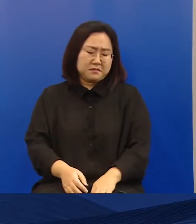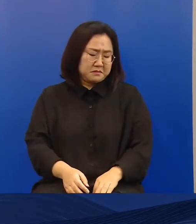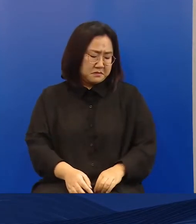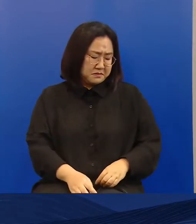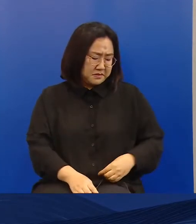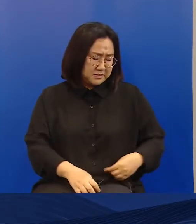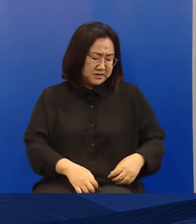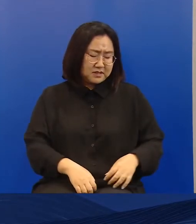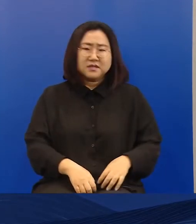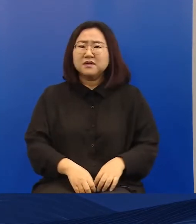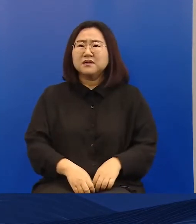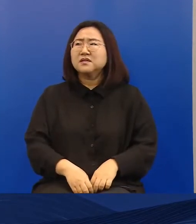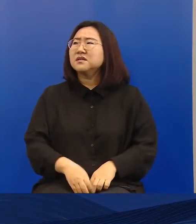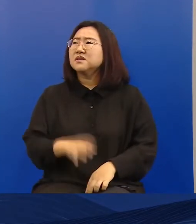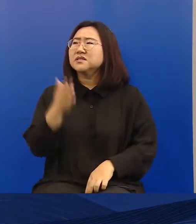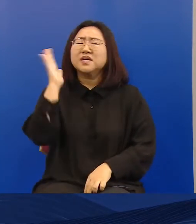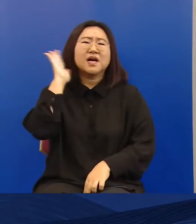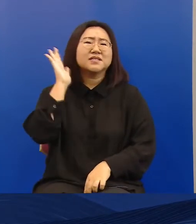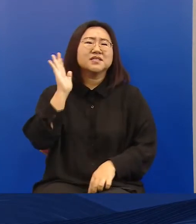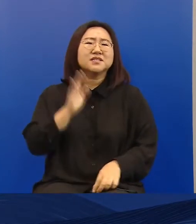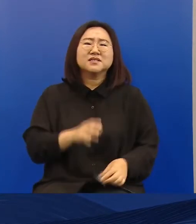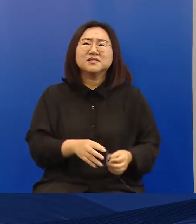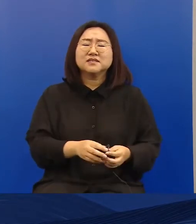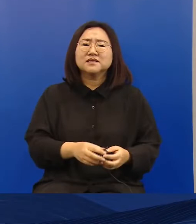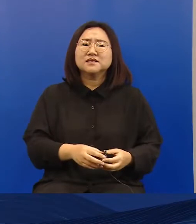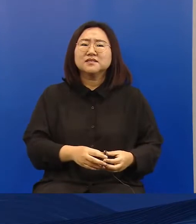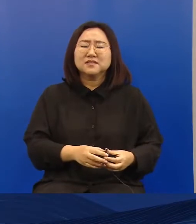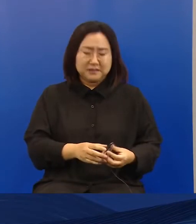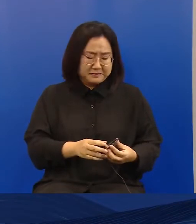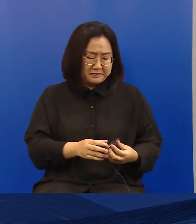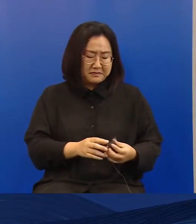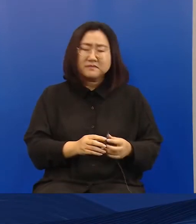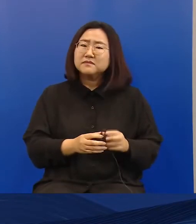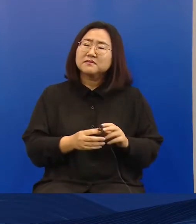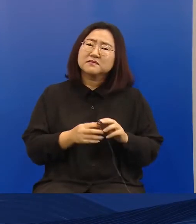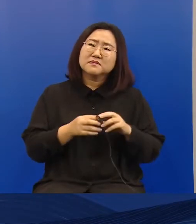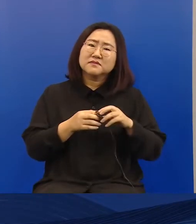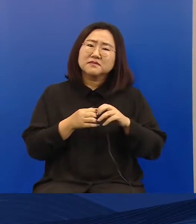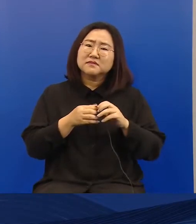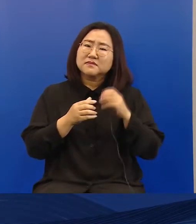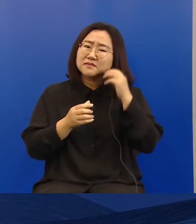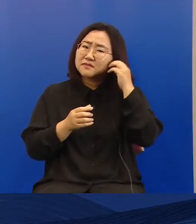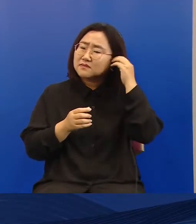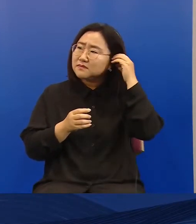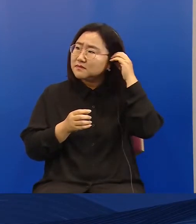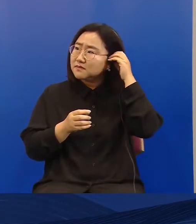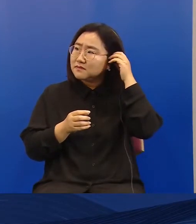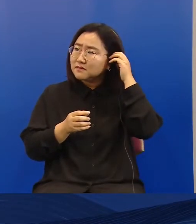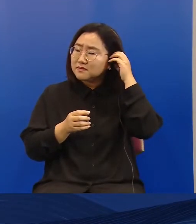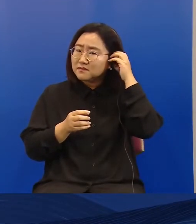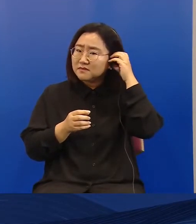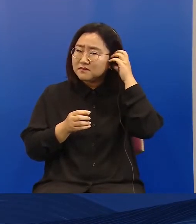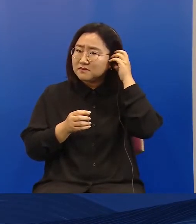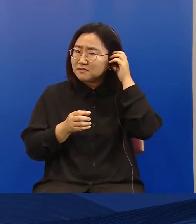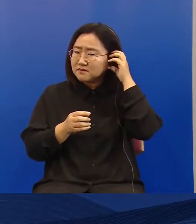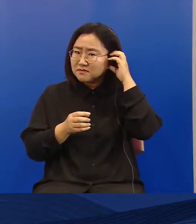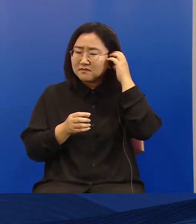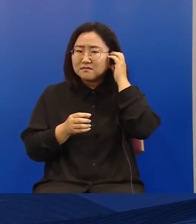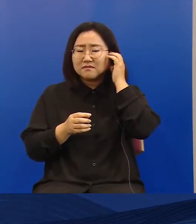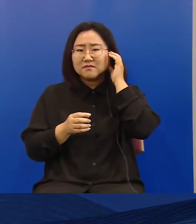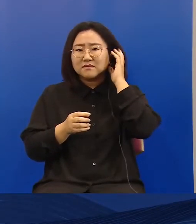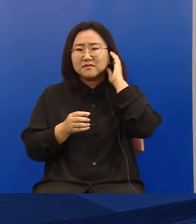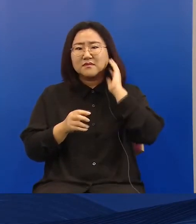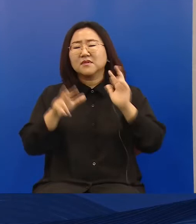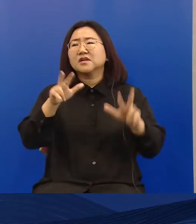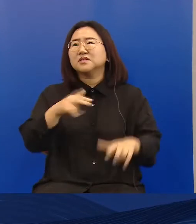the entire. Sorry, I'm not sure if you cannot hear me well. 들으시죠?